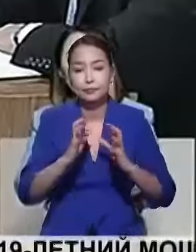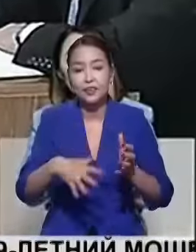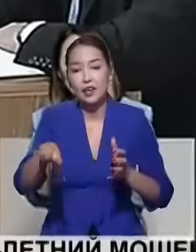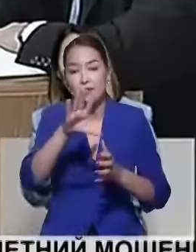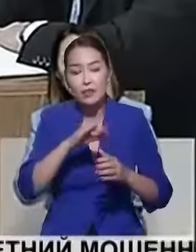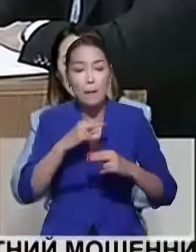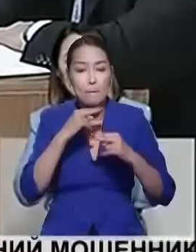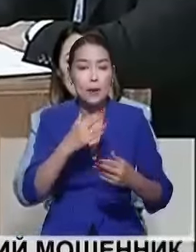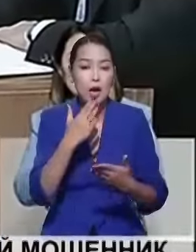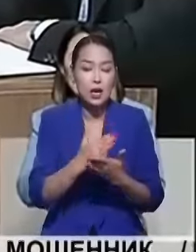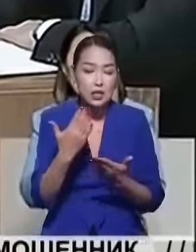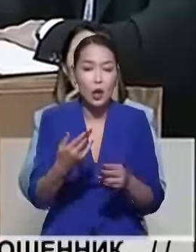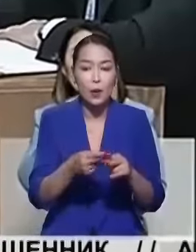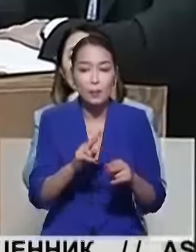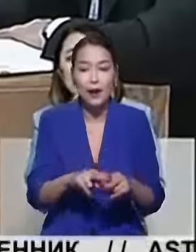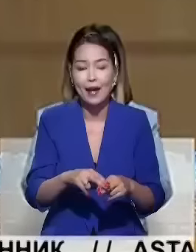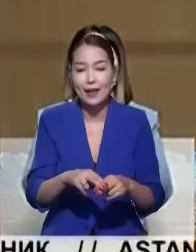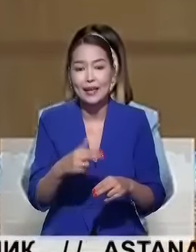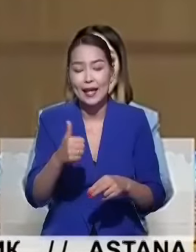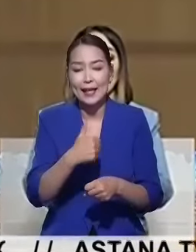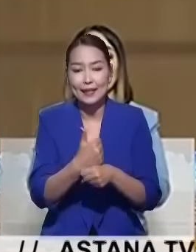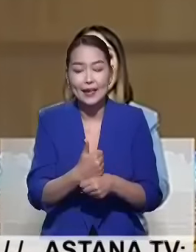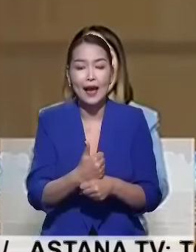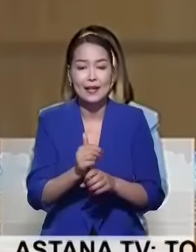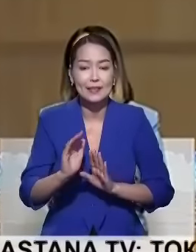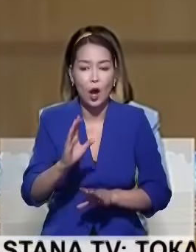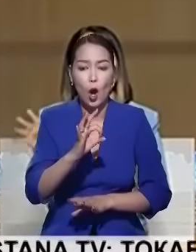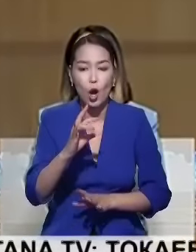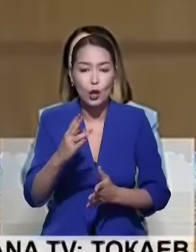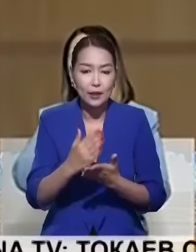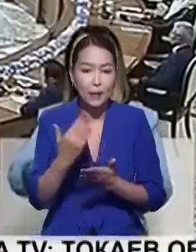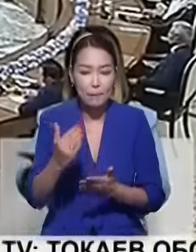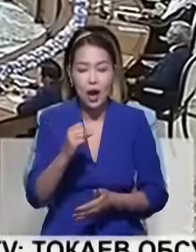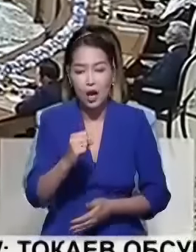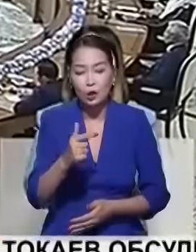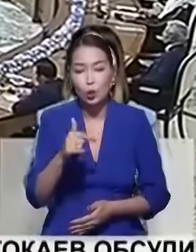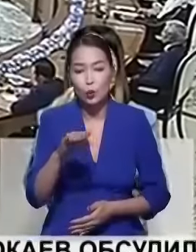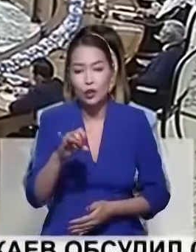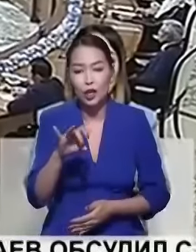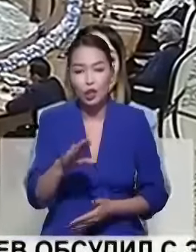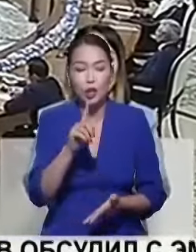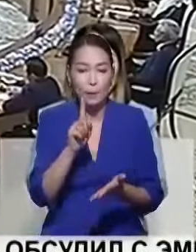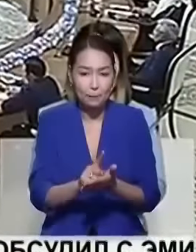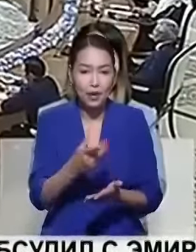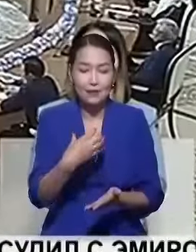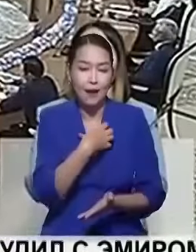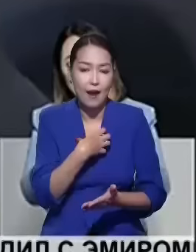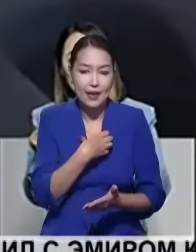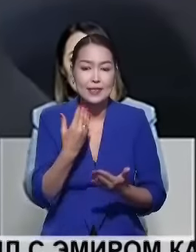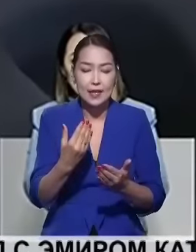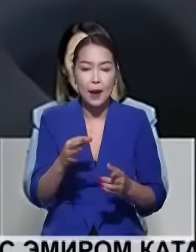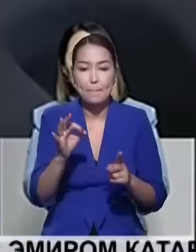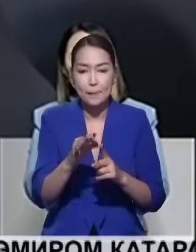за круглым столом саммита стал генеральный секретарь ООН. Именно мир, по мнению Антонио Гутерриша, должен стать основной целью, ведь